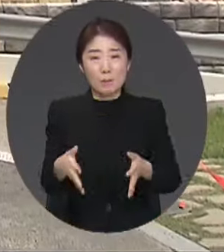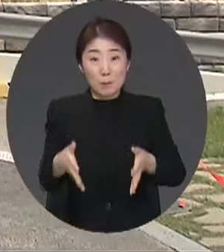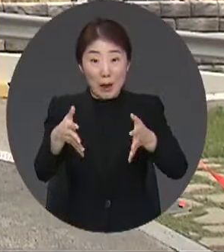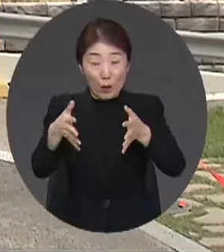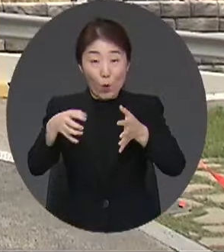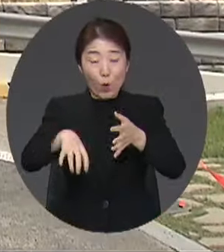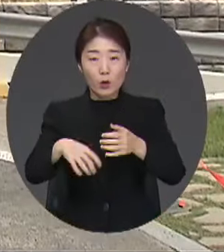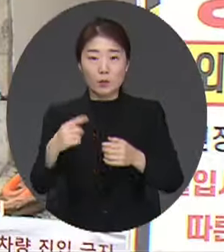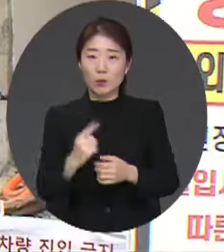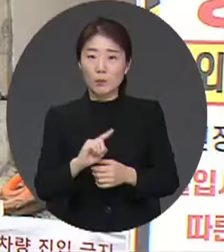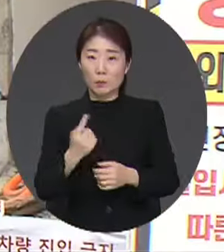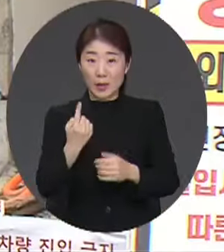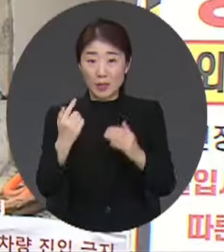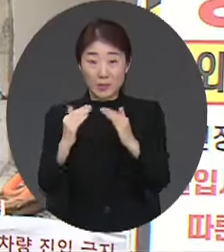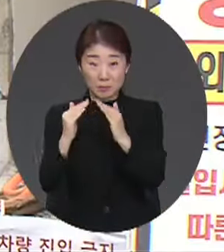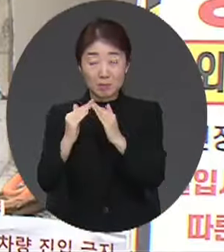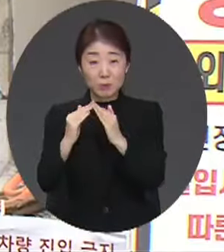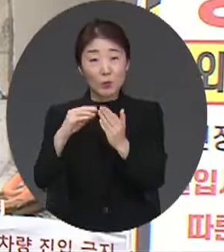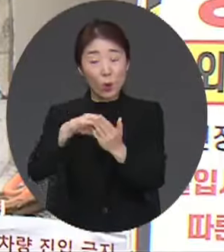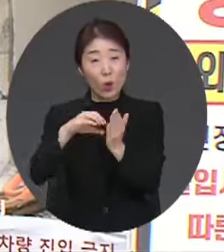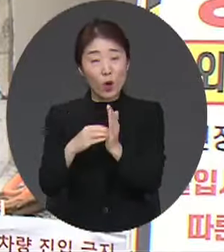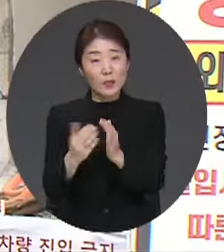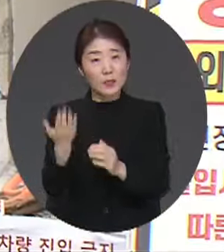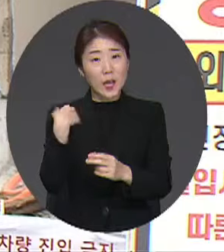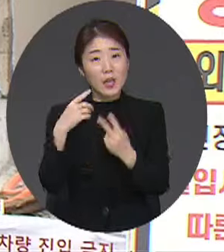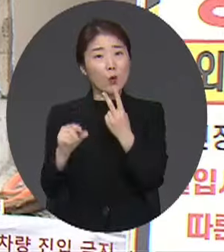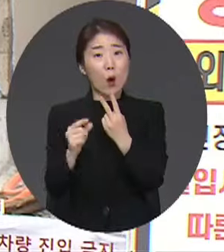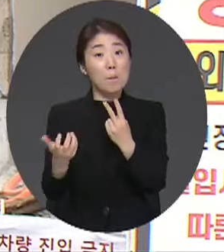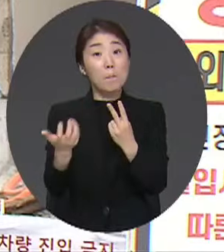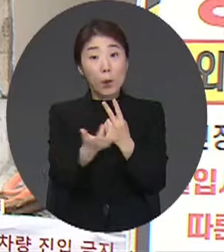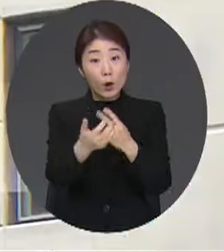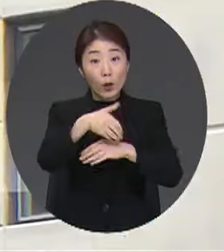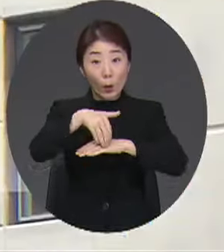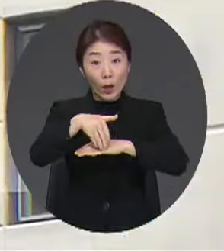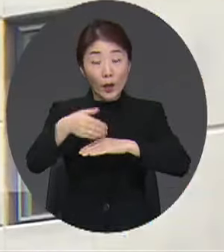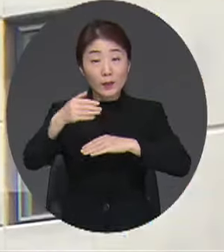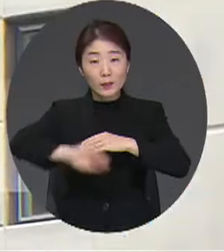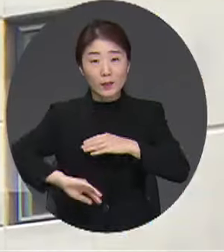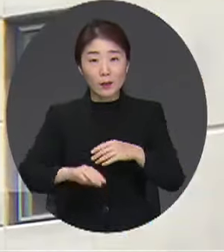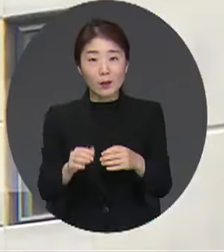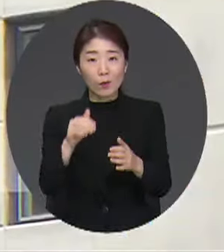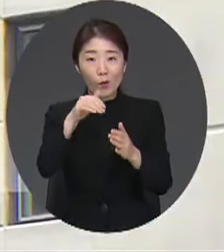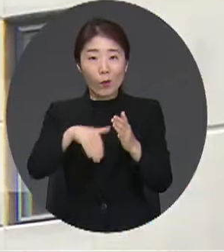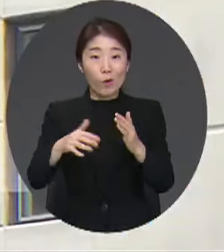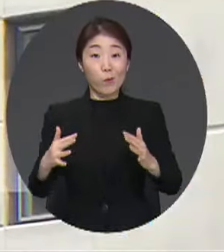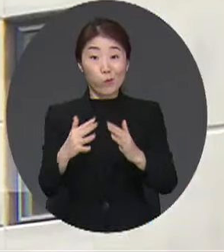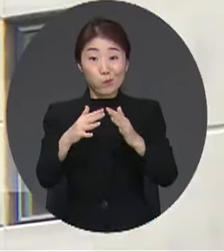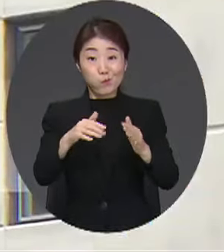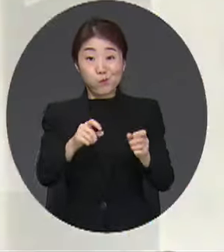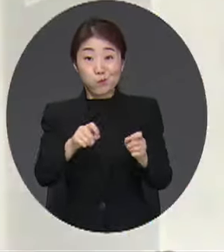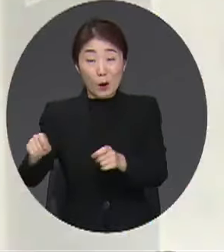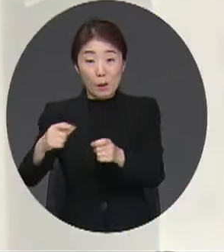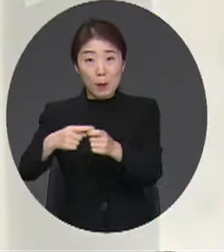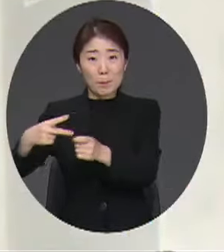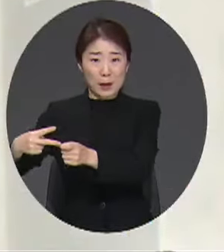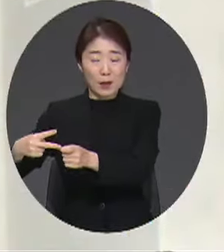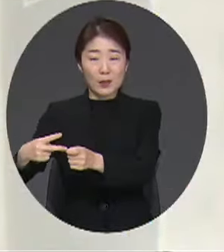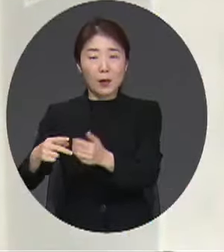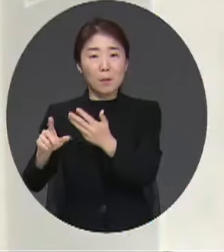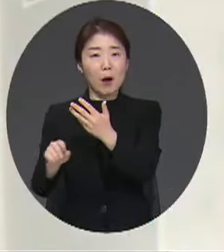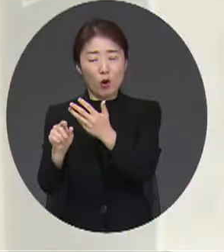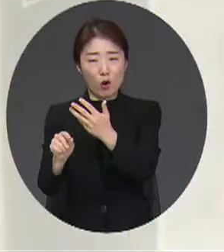현장입니다여 세대 규모로 당초 지난 2월 입주 예정이었지만 공사가 지연되면서 두 차례 연기돼 8월